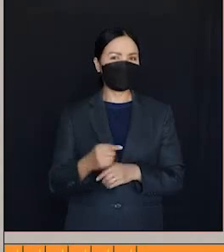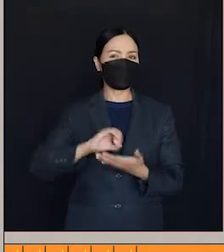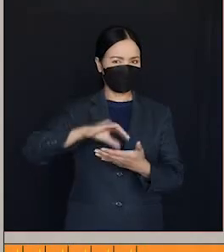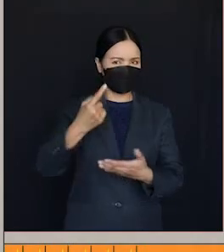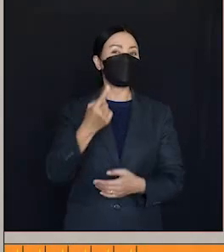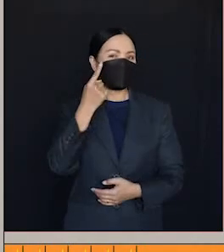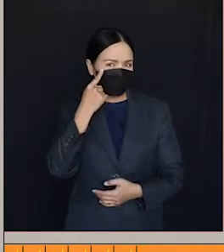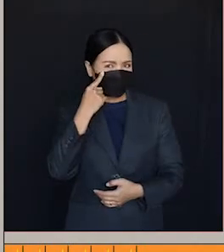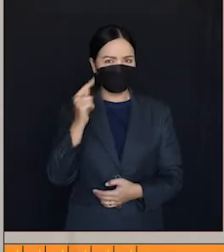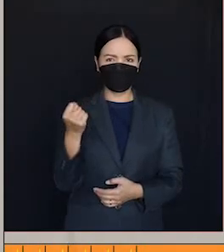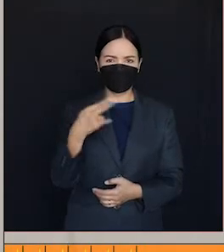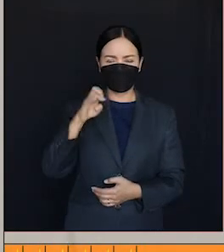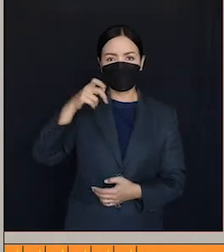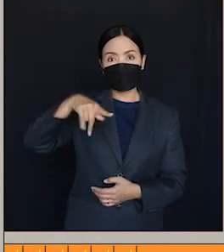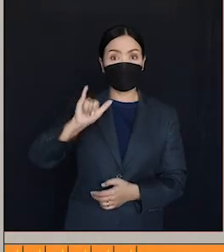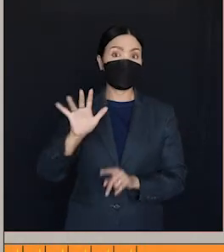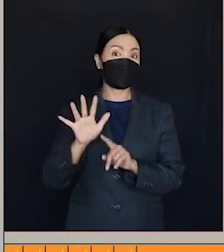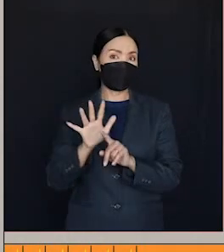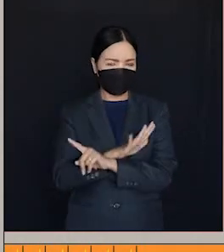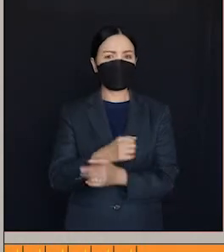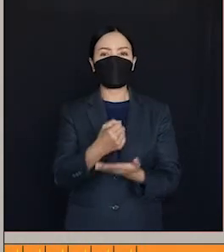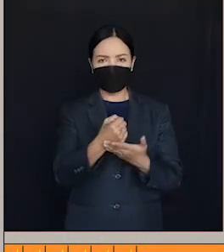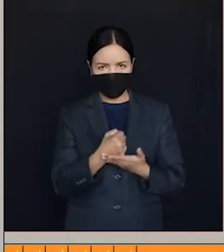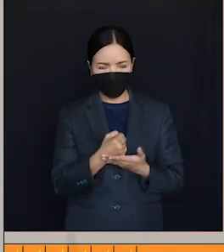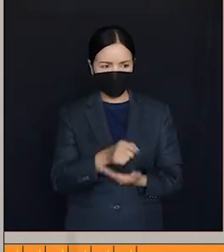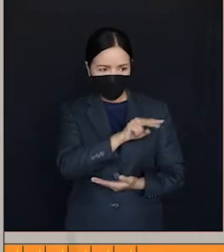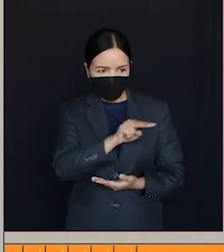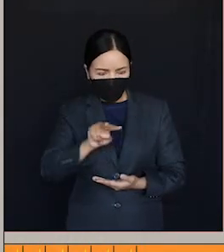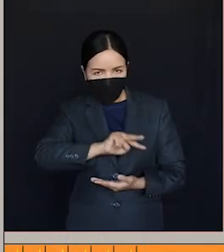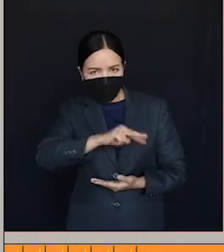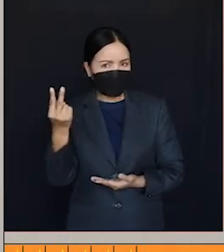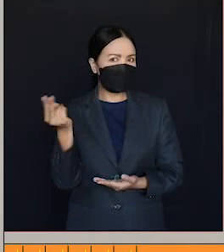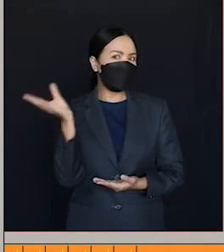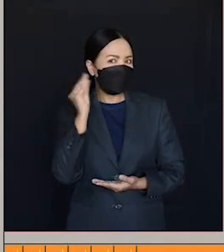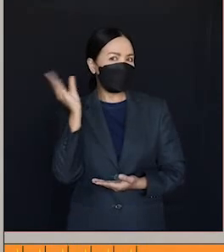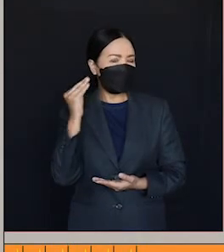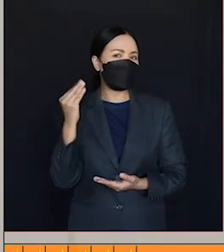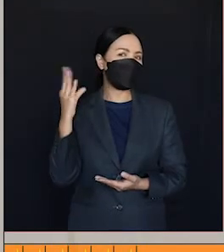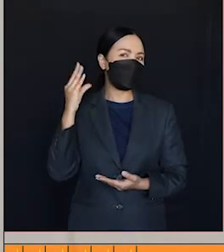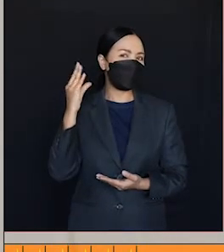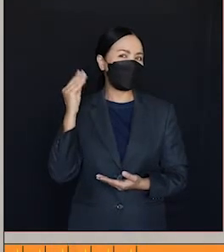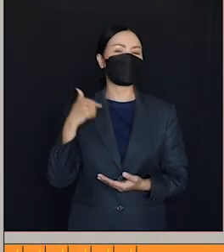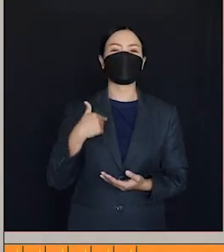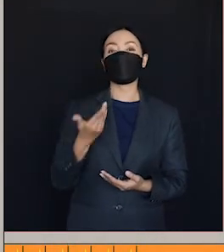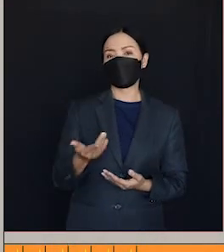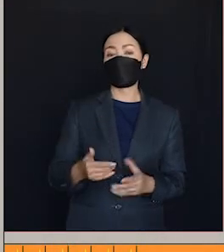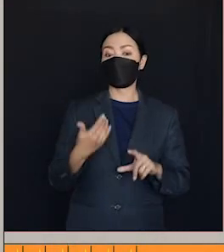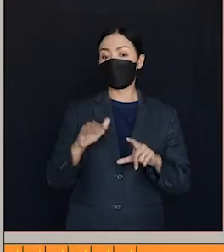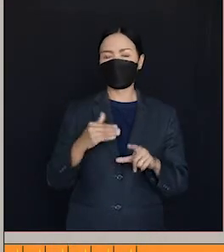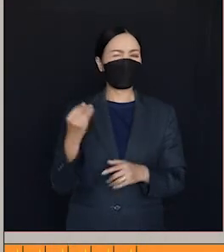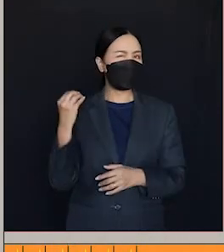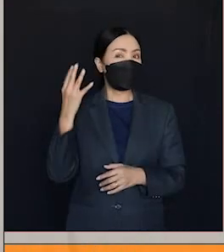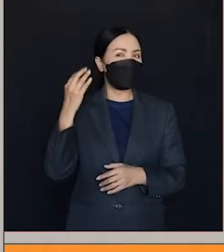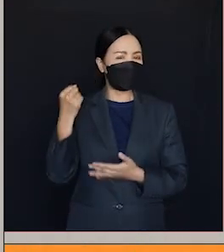ม่มใช่ซึ่งโปรแกรมนี้เนี่ยมันก็จะพาเราในการที่เข้าเว็บไซต์ต่างๆหรือแบบเหมือนทอฟฟี่พิมพ์อะไรครับพี่แหม่มติ้งๆอย่างเงี้ยครับมันก็เป็นโปรแกรม